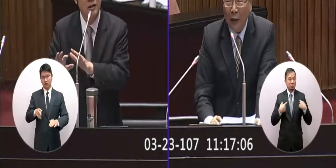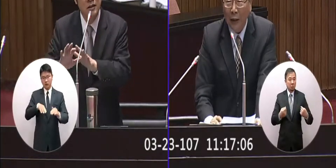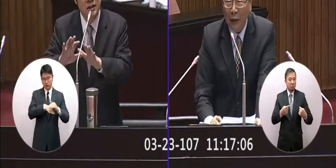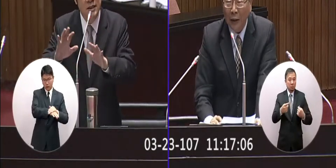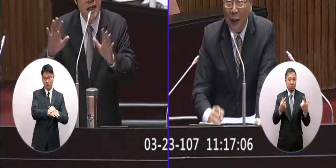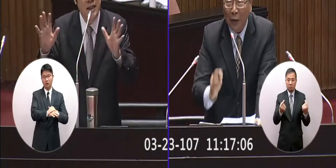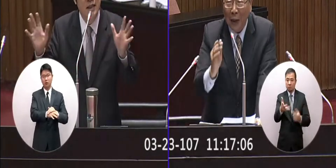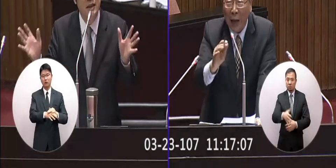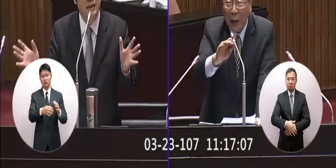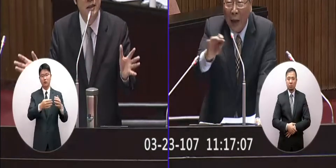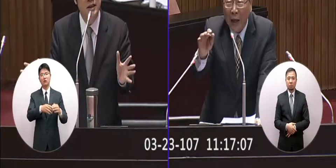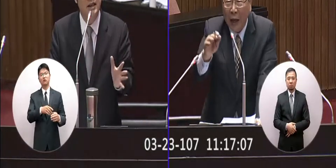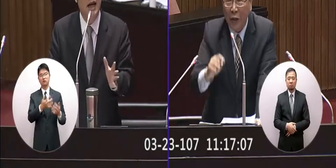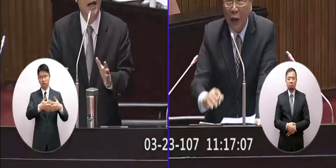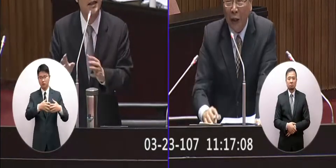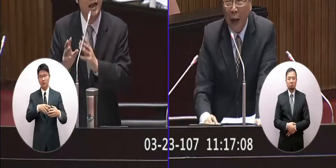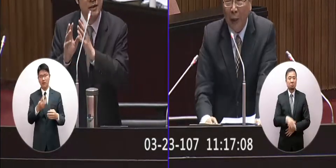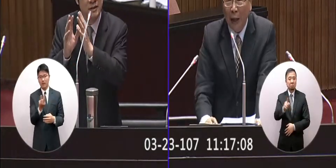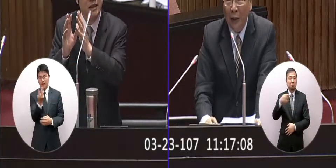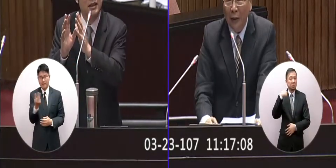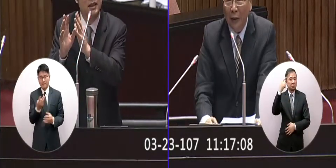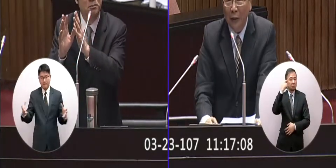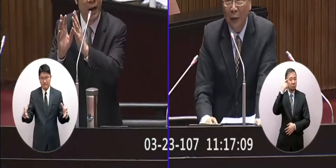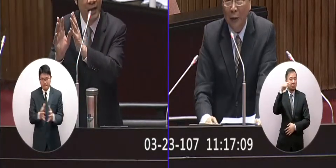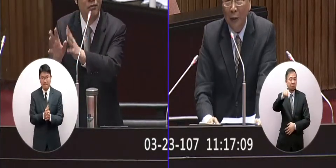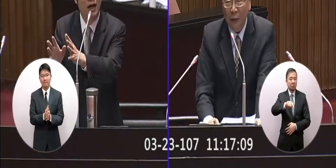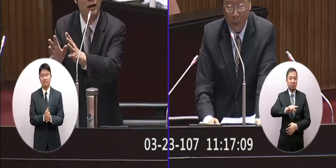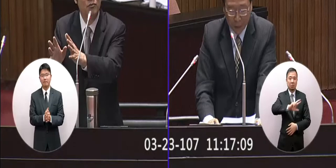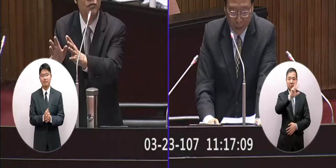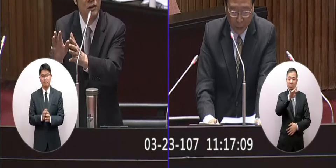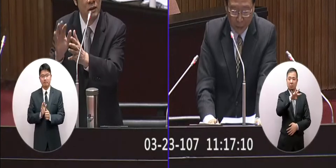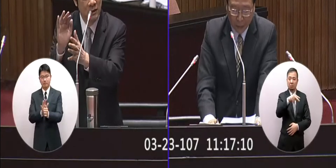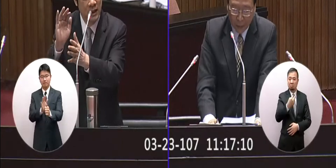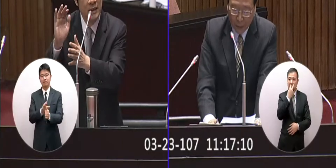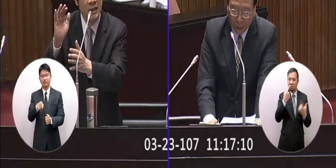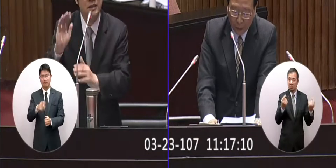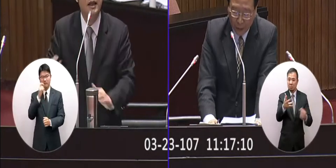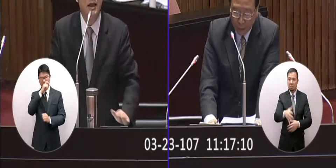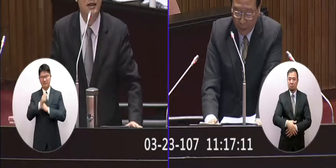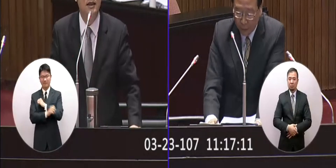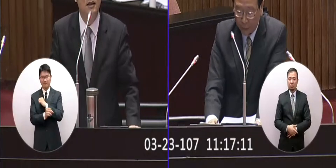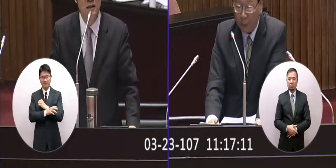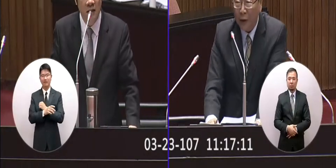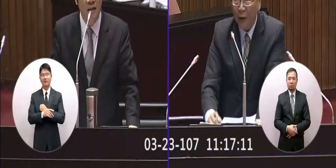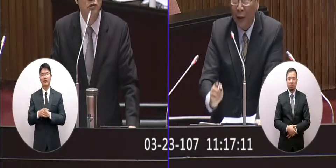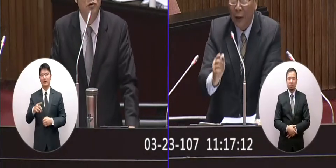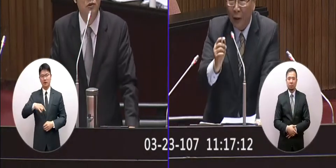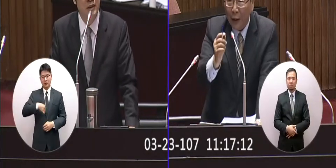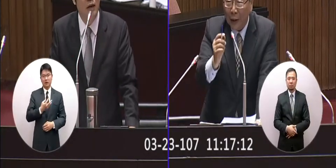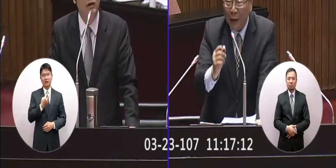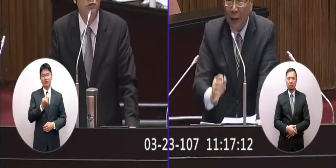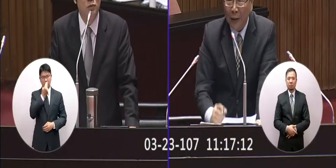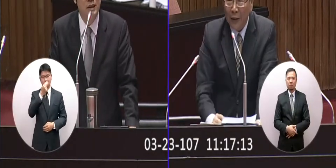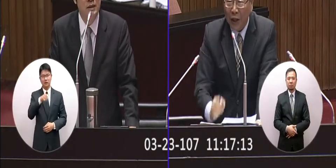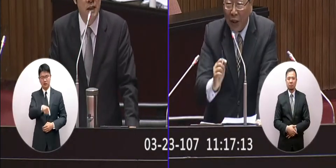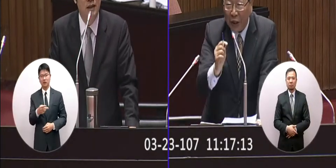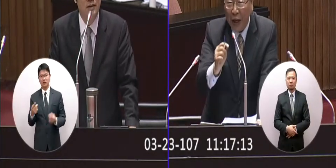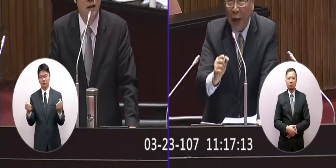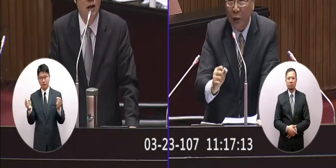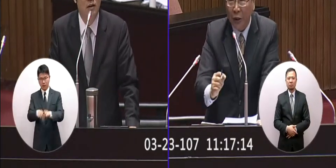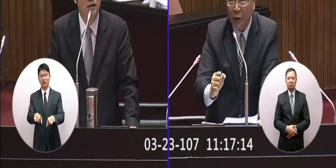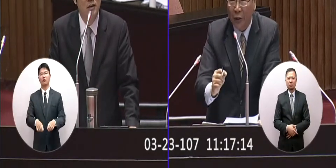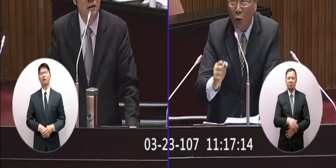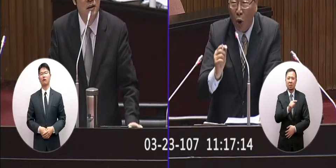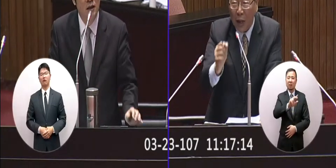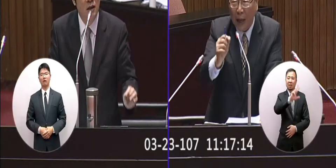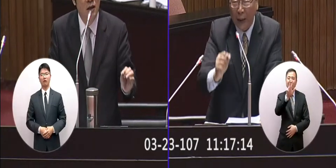那个 这三个合起来，让整个排放接近天然气。当初我讲话的目的是这样， 接近